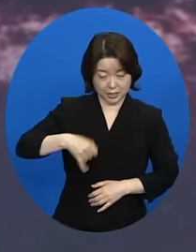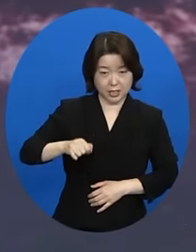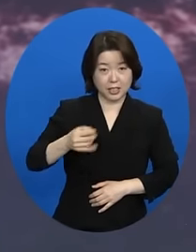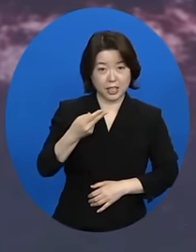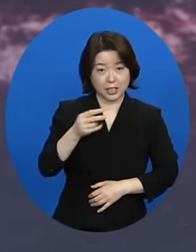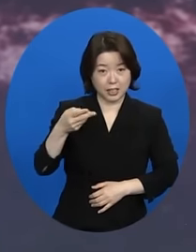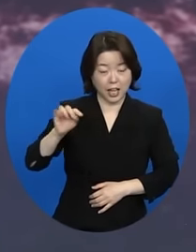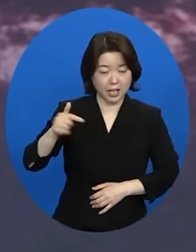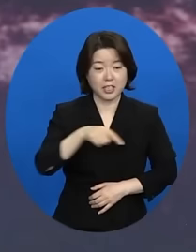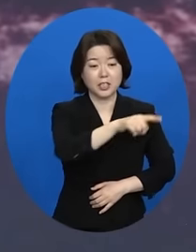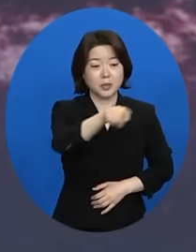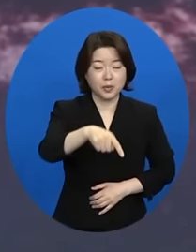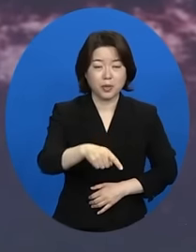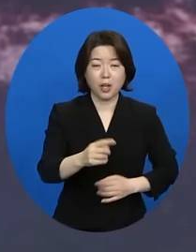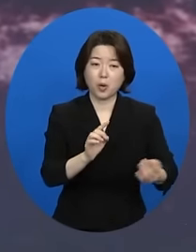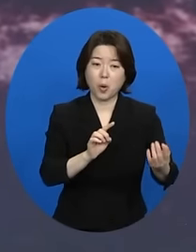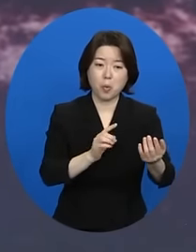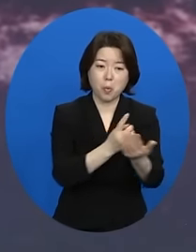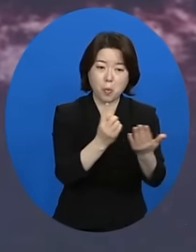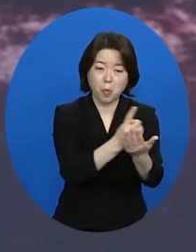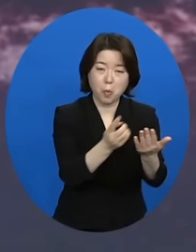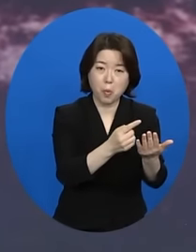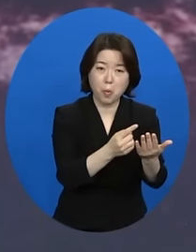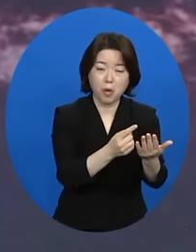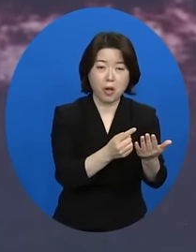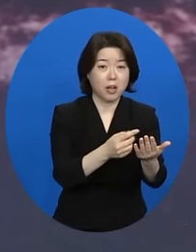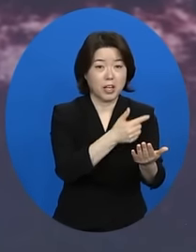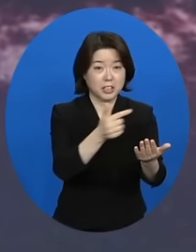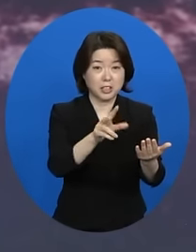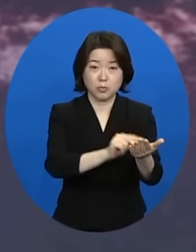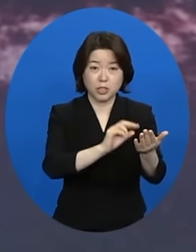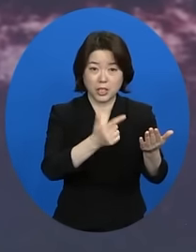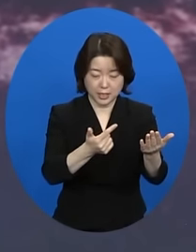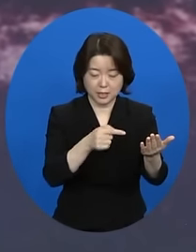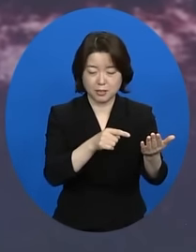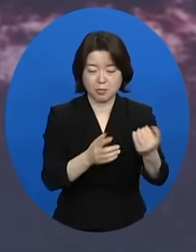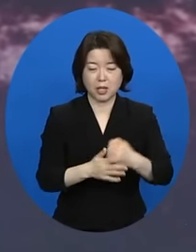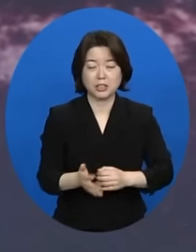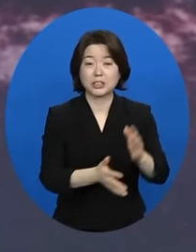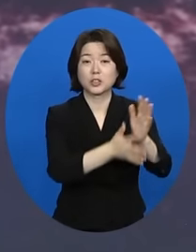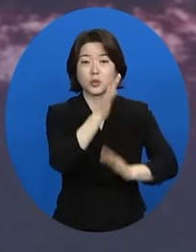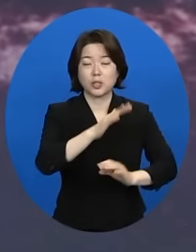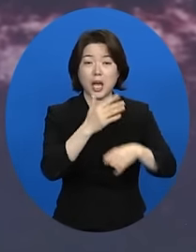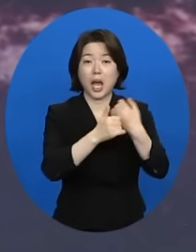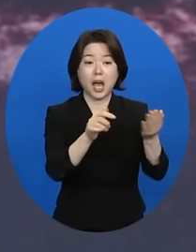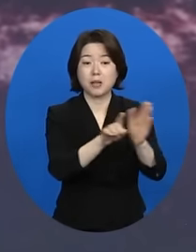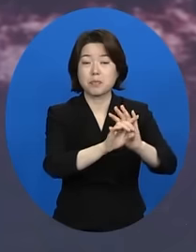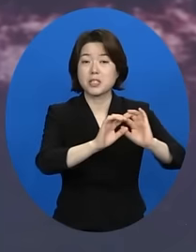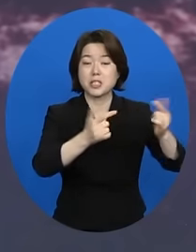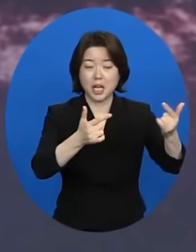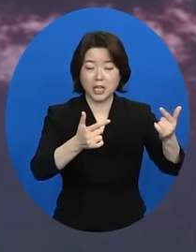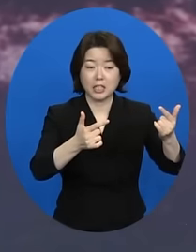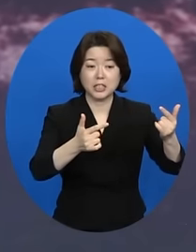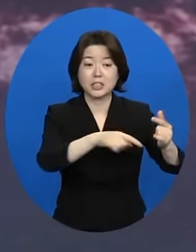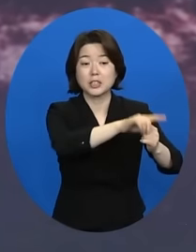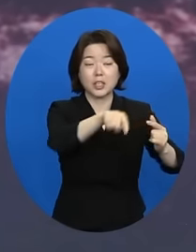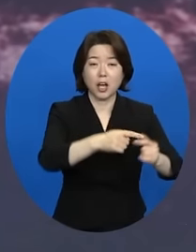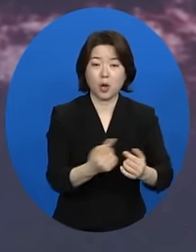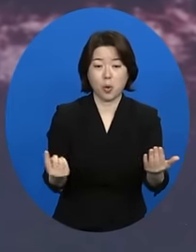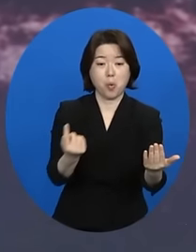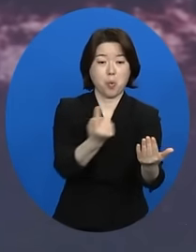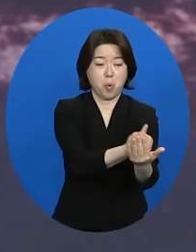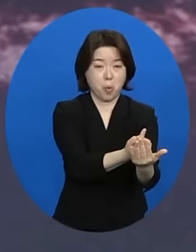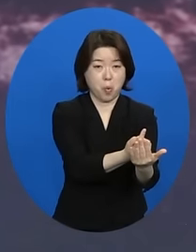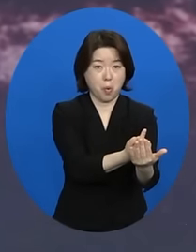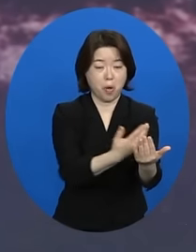뭐 큰 문제는 아니겠지만 이슈는 이겁니다. 그 도시에 하나님 믿지 않은 아이들과 어울렸을 때에 내가